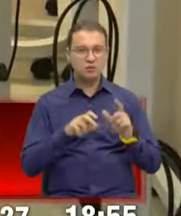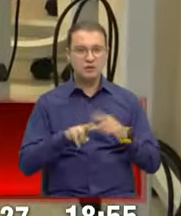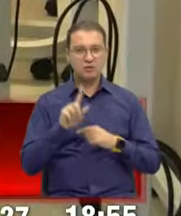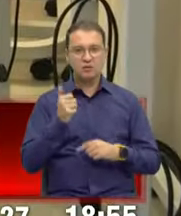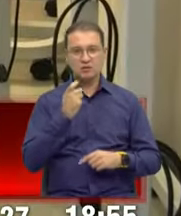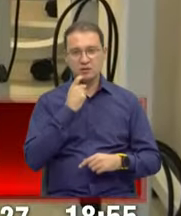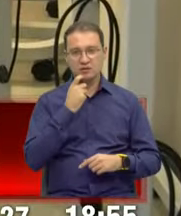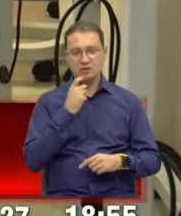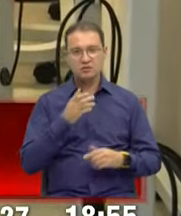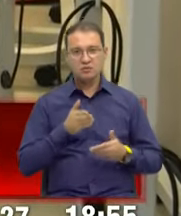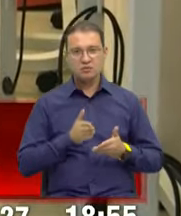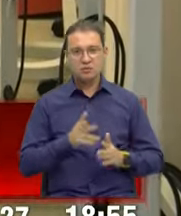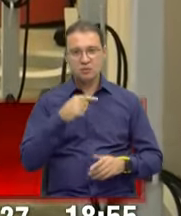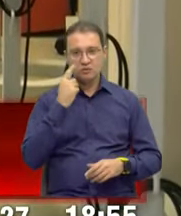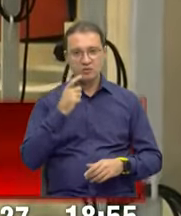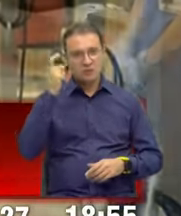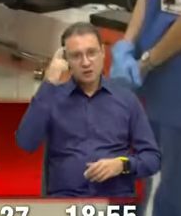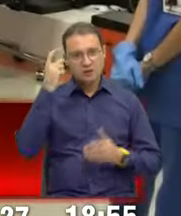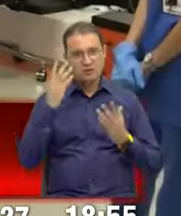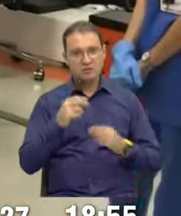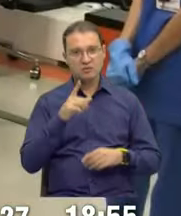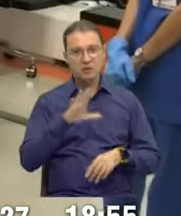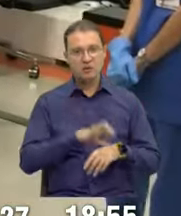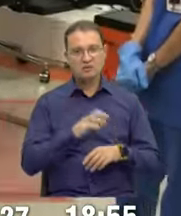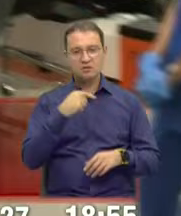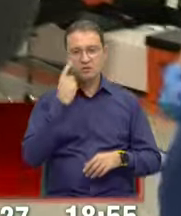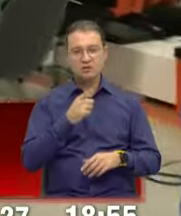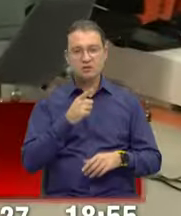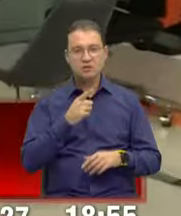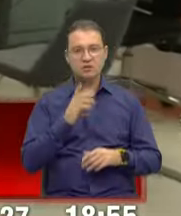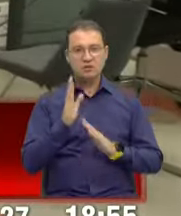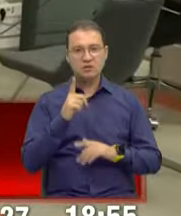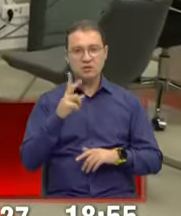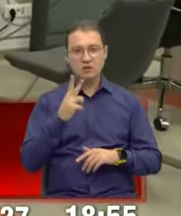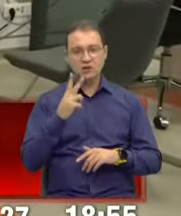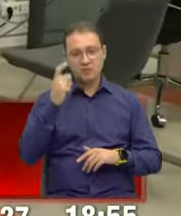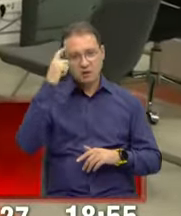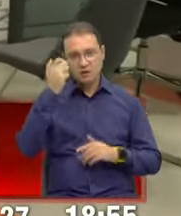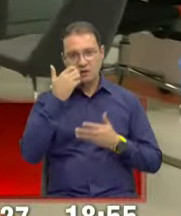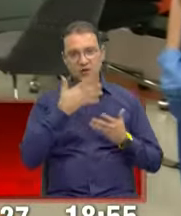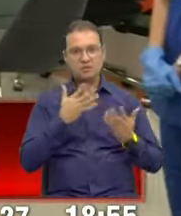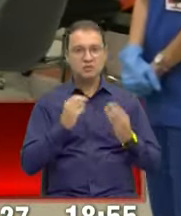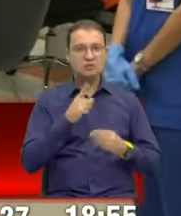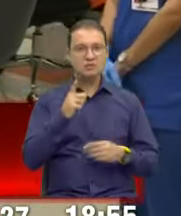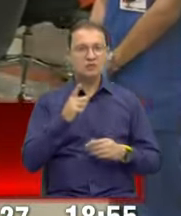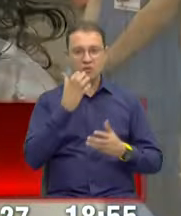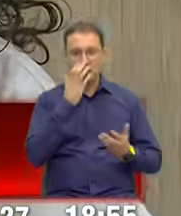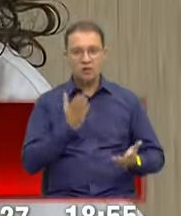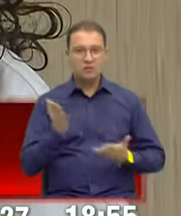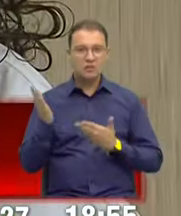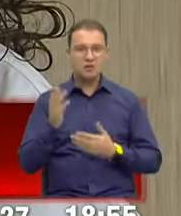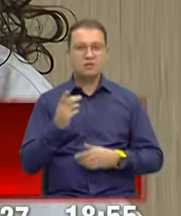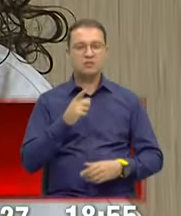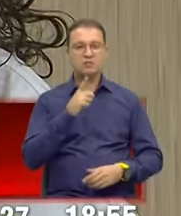16 yaşındayken doğumsal sebeplerle beyinde oluşan bir hastalık nedeniyle ard arda iki beyin kanaması geçirdi, komaya girdi.